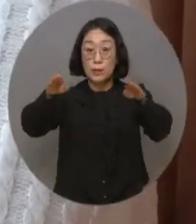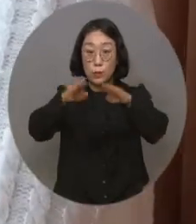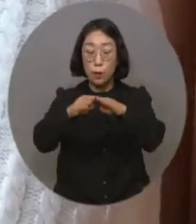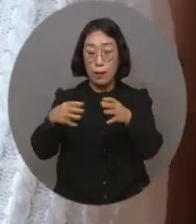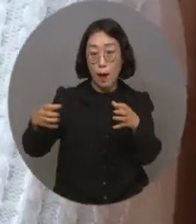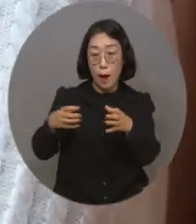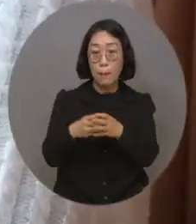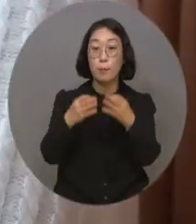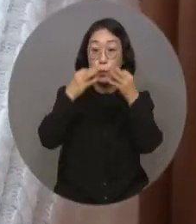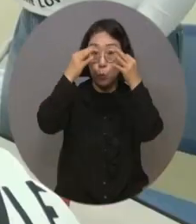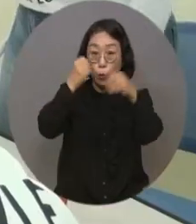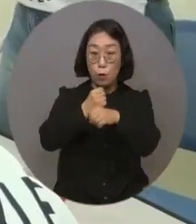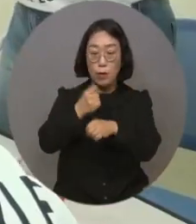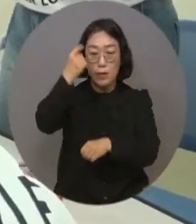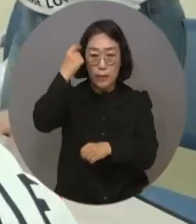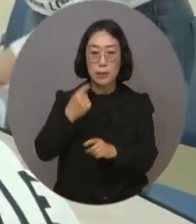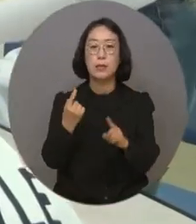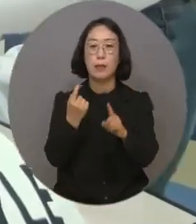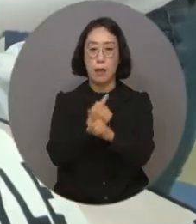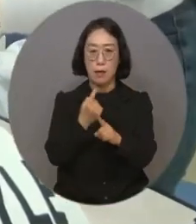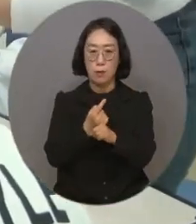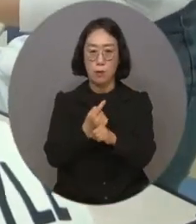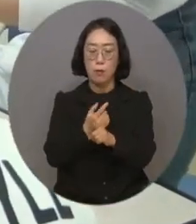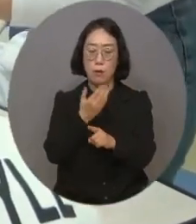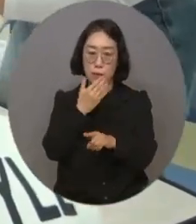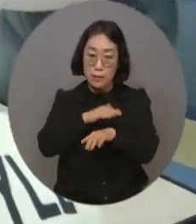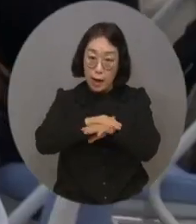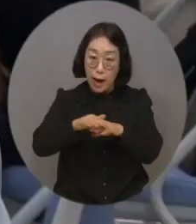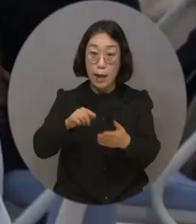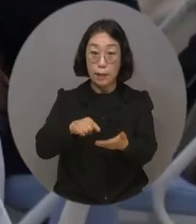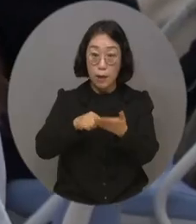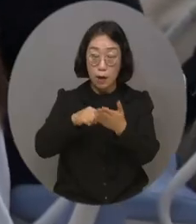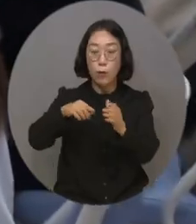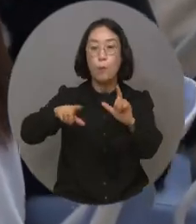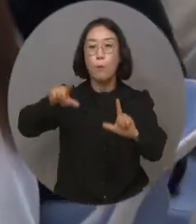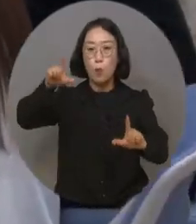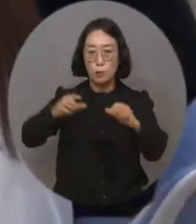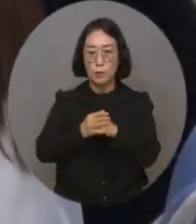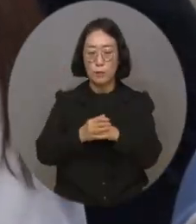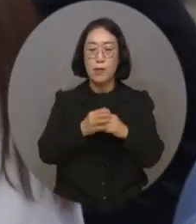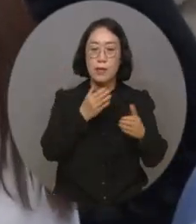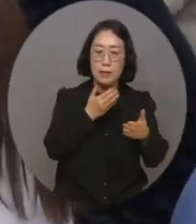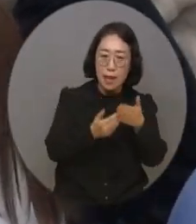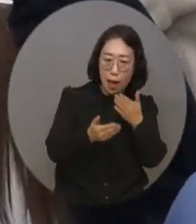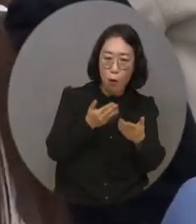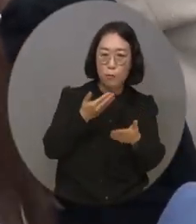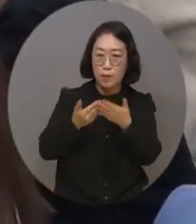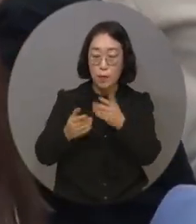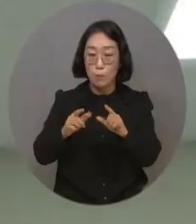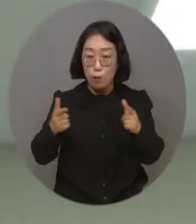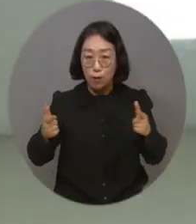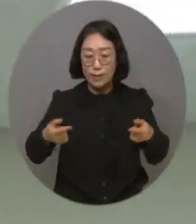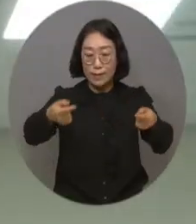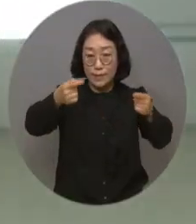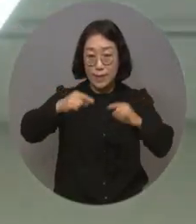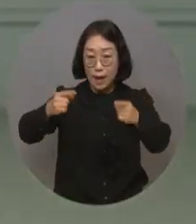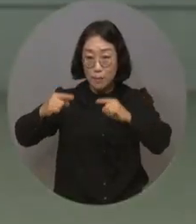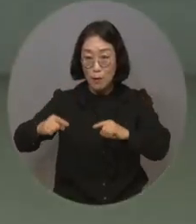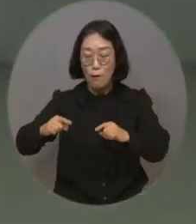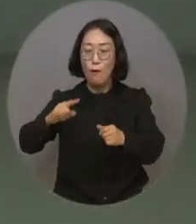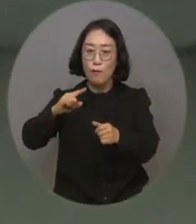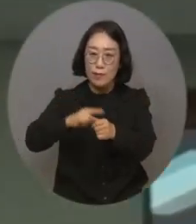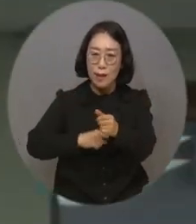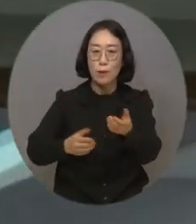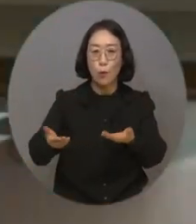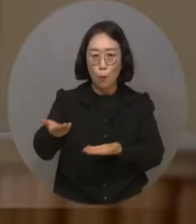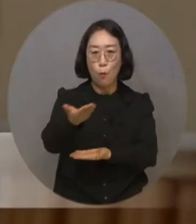노력으로 장애 인식 개선이 더욱 활발하게 이루어지는 현장. 각종 체험을 통해 지역 주민들의 참여가 자연스럽게